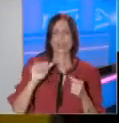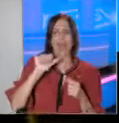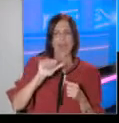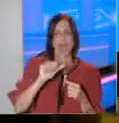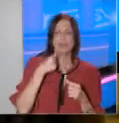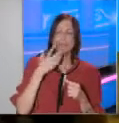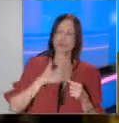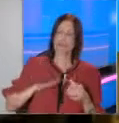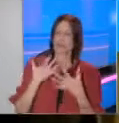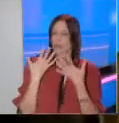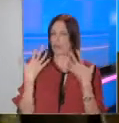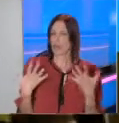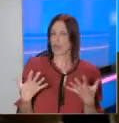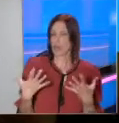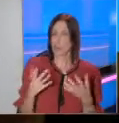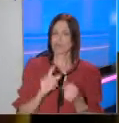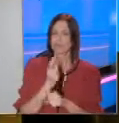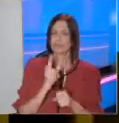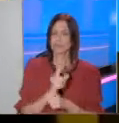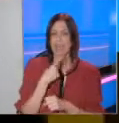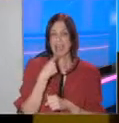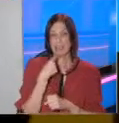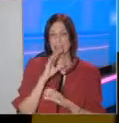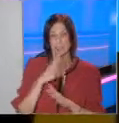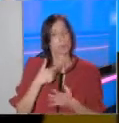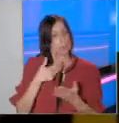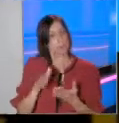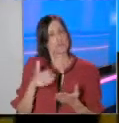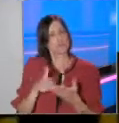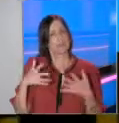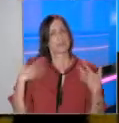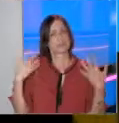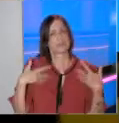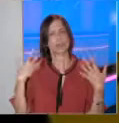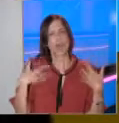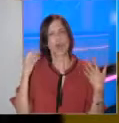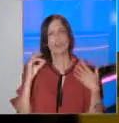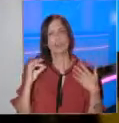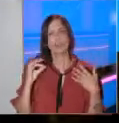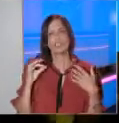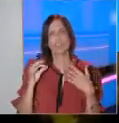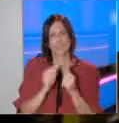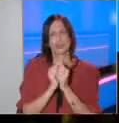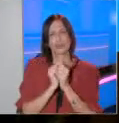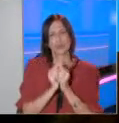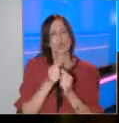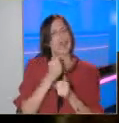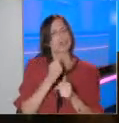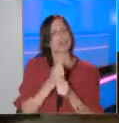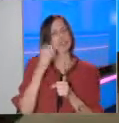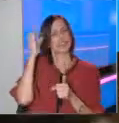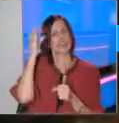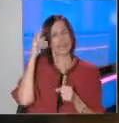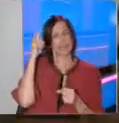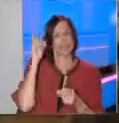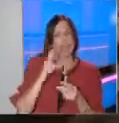אז כאילו להטריס, ולהגיד, אם ככה אנחנו ממשיכים את שמחות בית השואבה, ולעשות למשטרה כאב ראש. אני לא